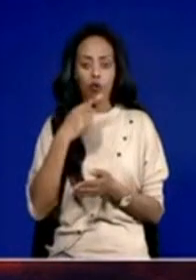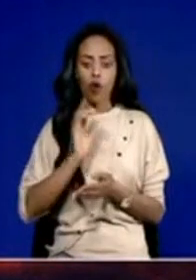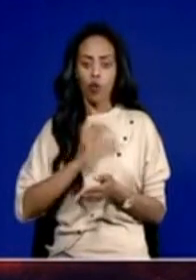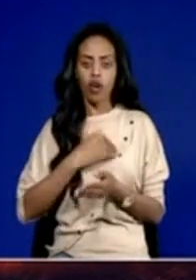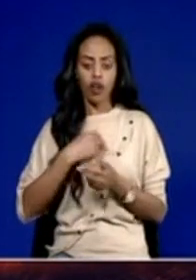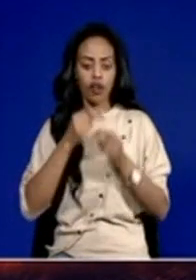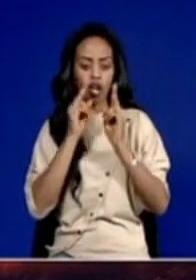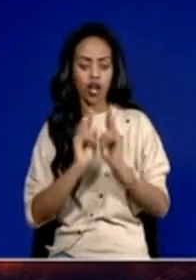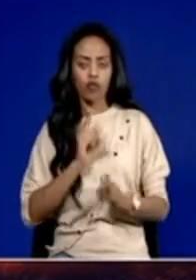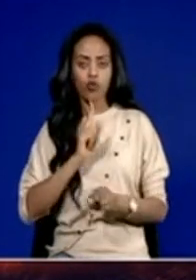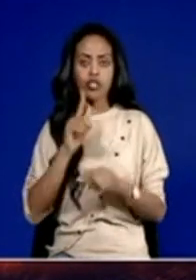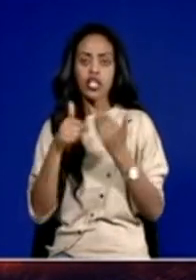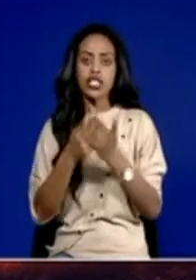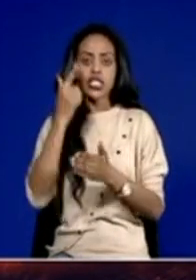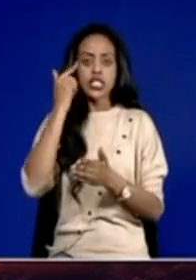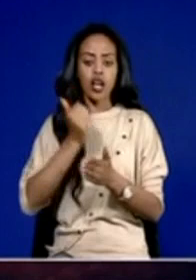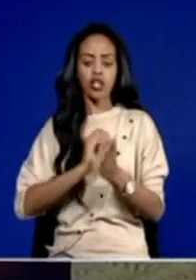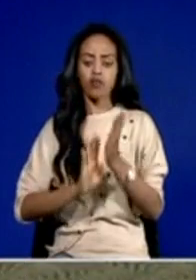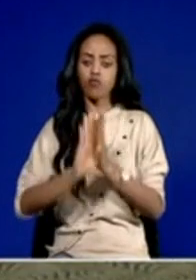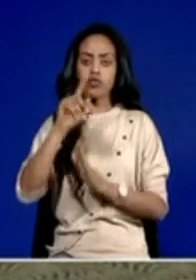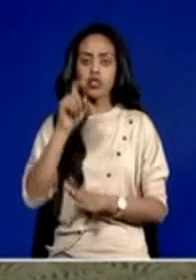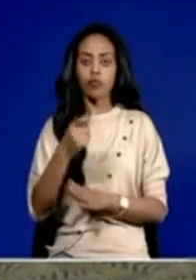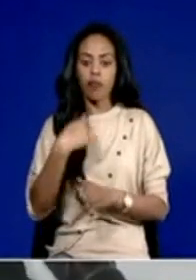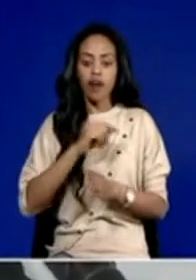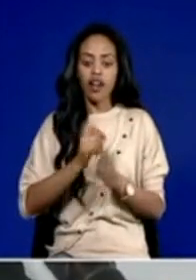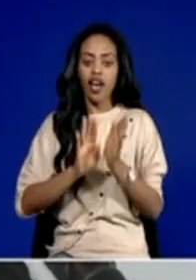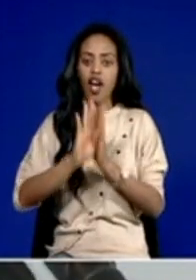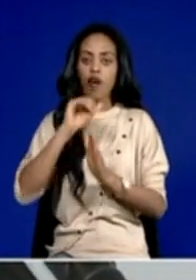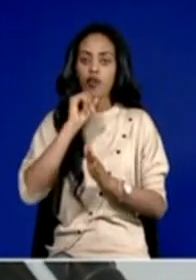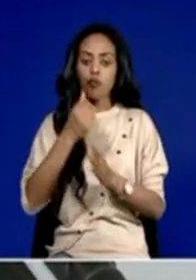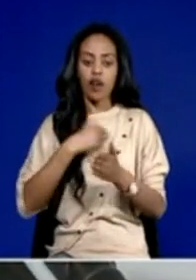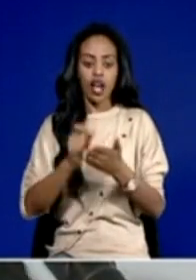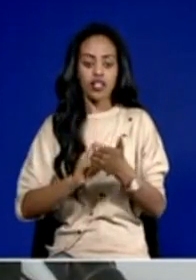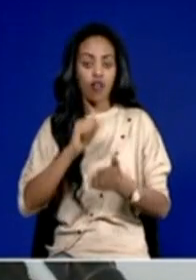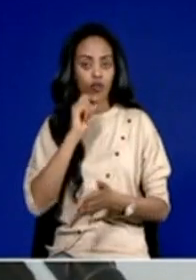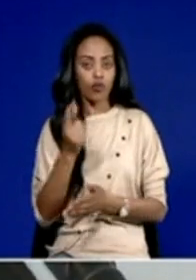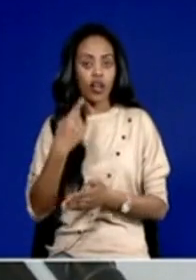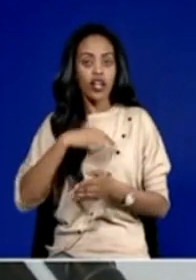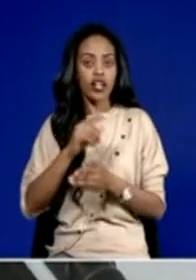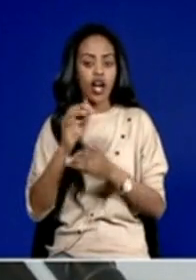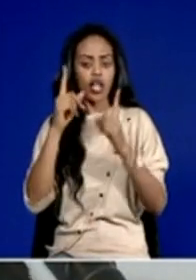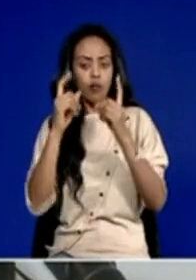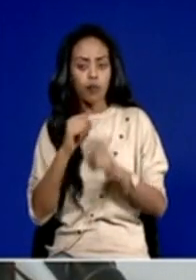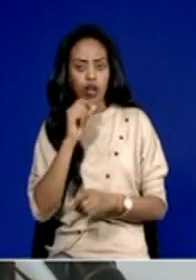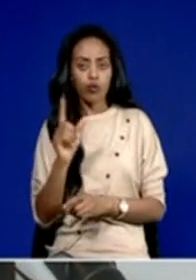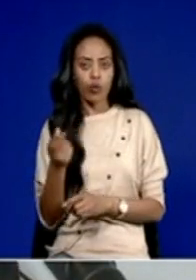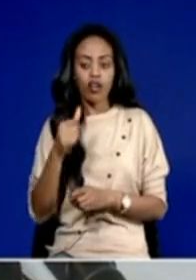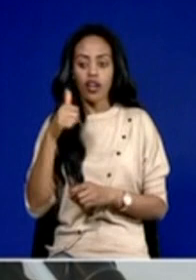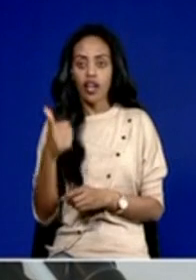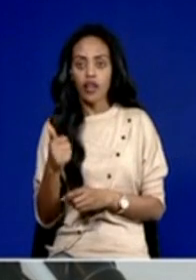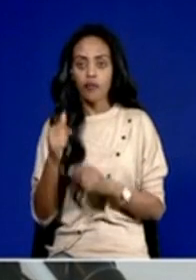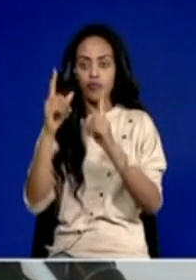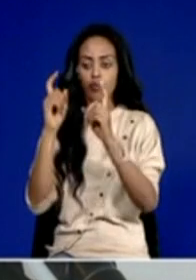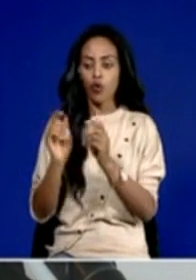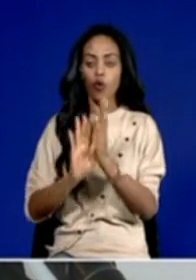እዩ ስለዚ ትግርኛና ክንዕብዩ ኣለና ማለት እዩ ንሕና ዘይዕብናዮ ትግርኛና ንሕና ዝፀሓፍናዮ ንሕና ዘይተመራመርናሉ ካሊእ